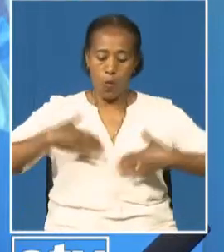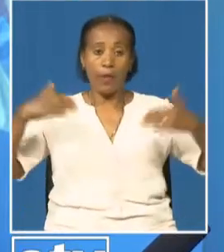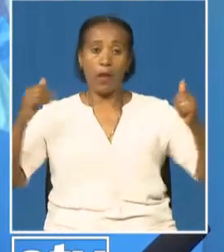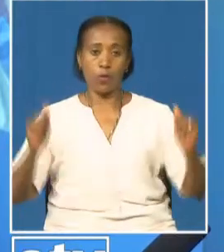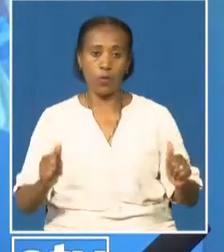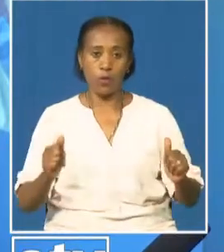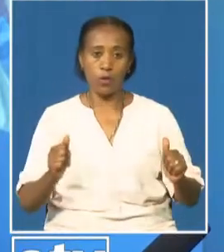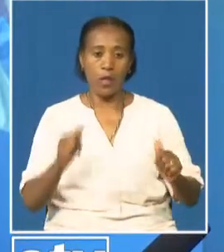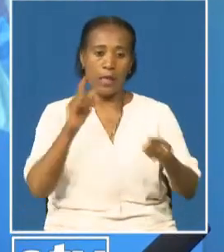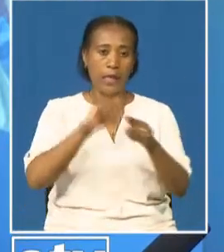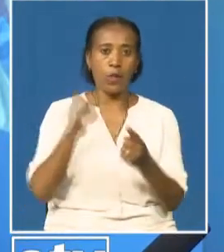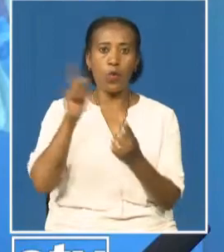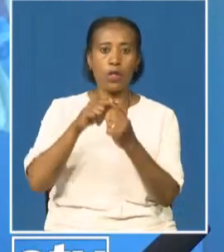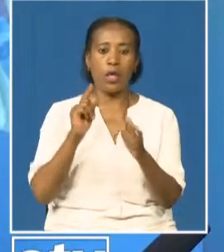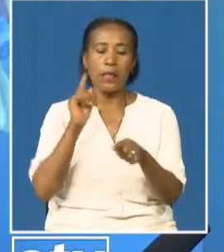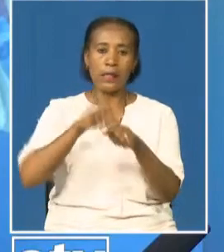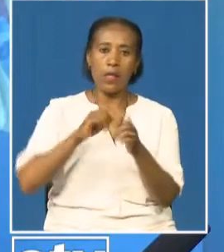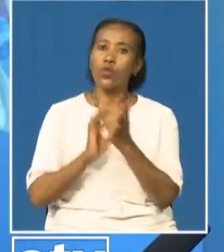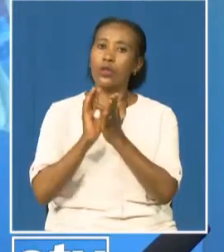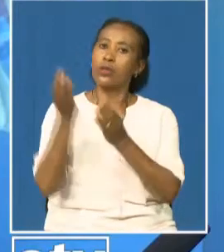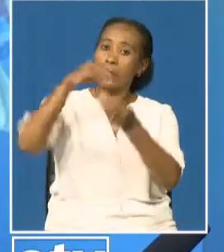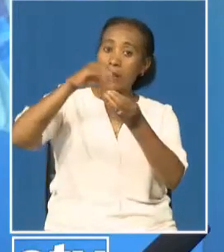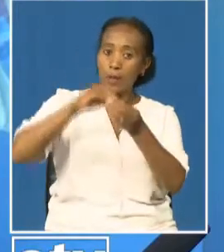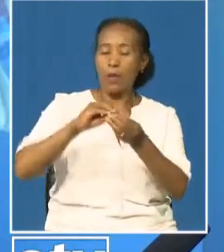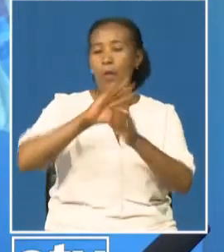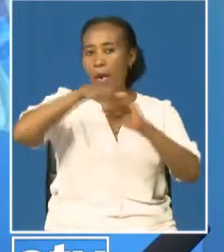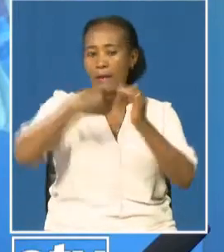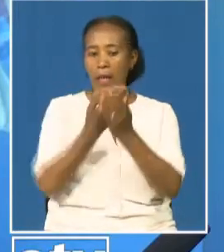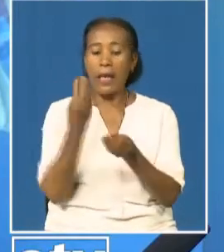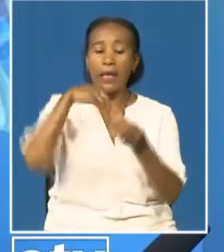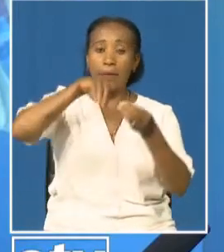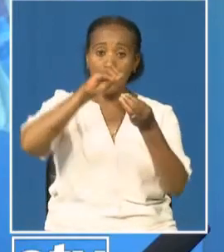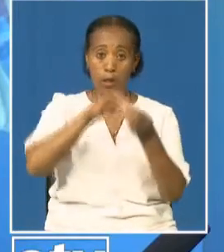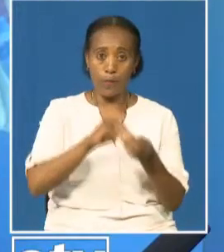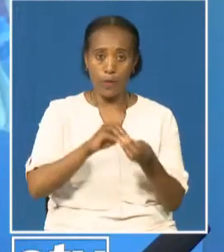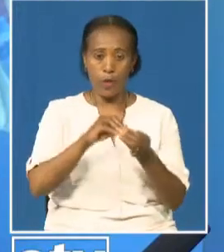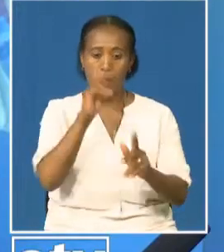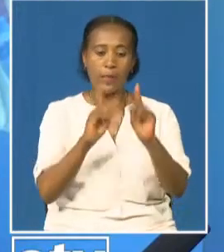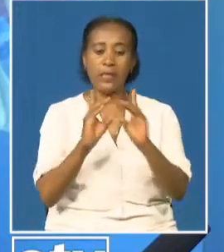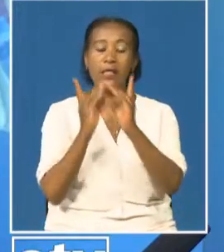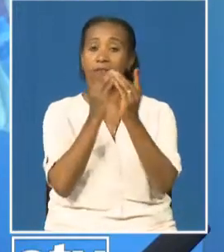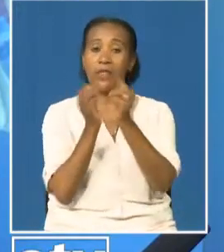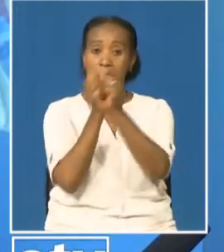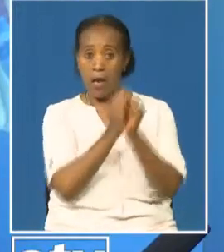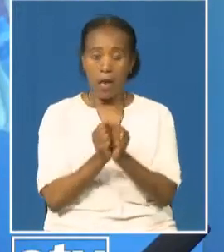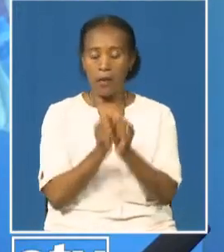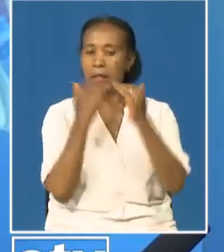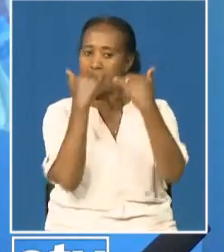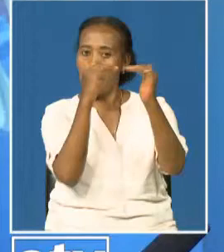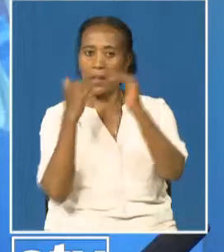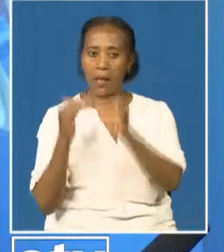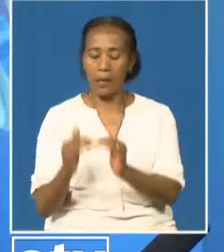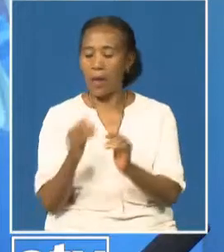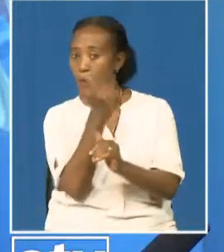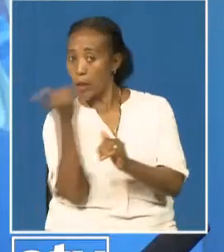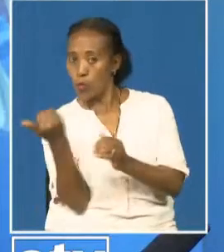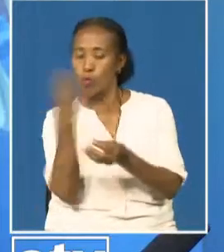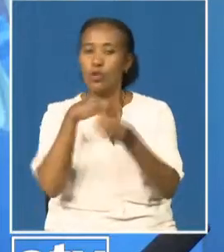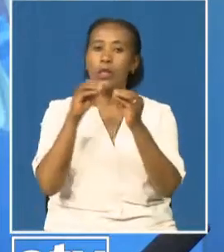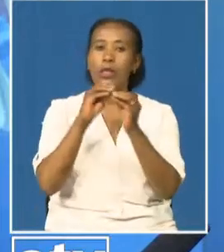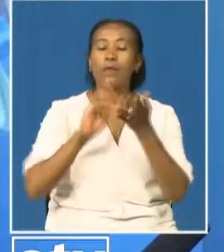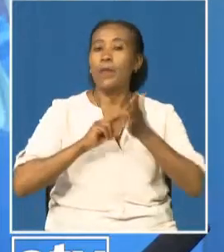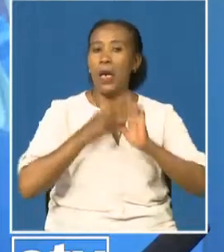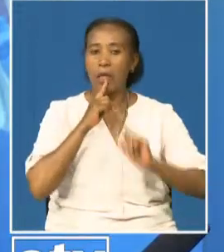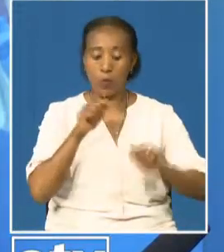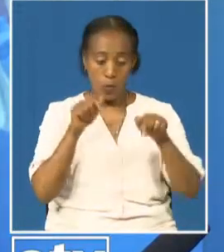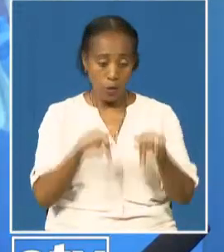ወጣቶች ከጊዜ ወደ ጊዜ ቁጥራቸውም እየጨመረ ስለሆነ በአጠቃላይ ከሚጨምረው የህብረተሰብ ክፍል ጋር በተመጣጣኝ ወይም ልክ በሌሎቹ እንደሚጨምረው ማለት